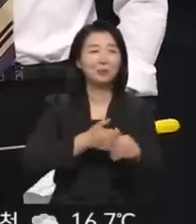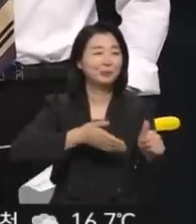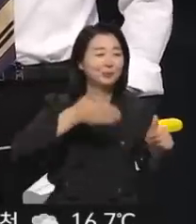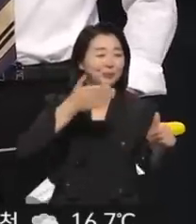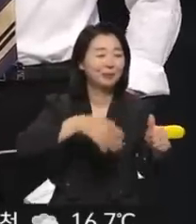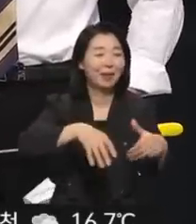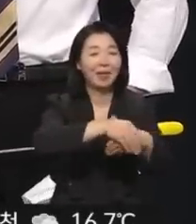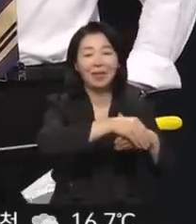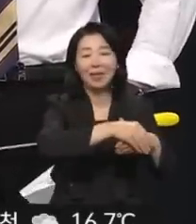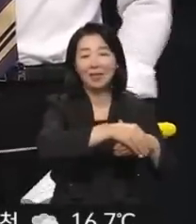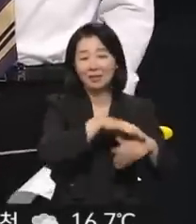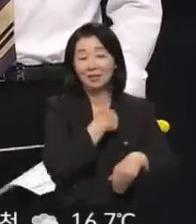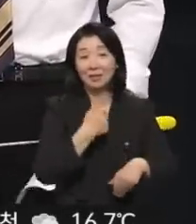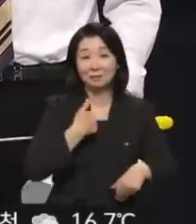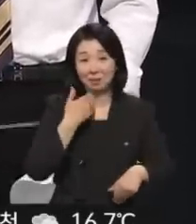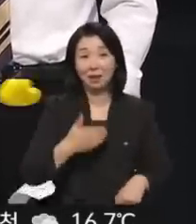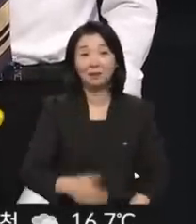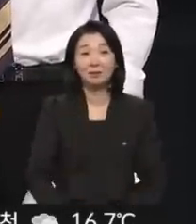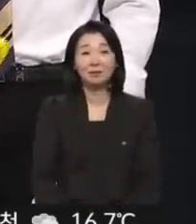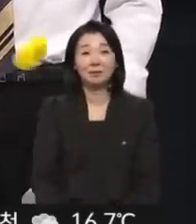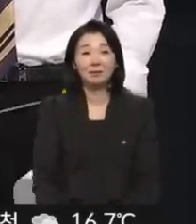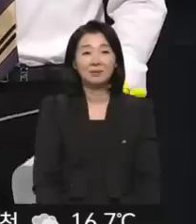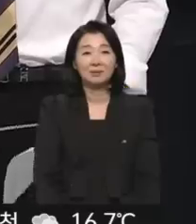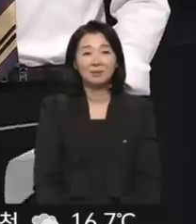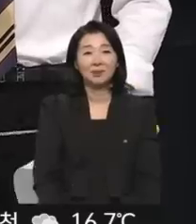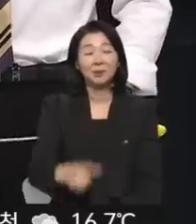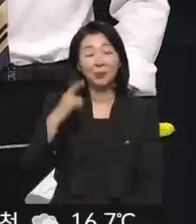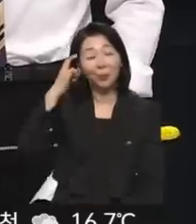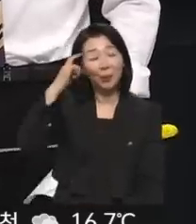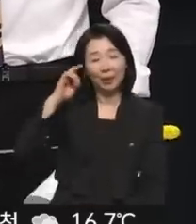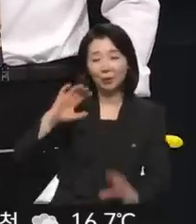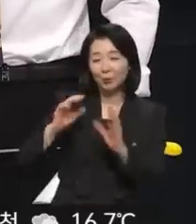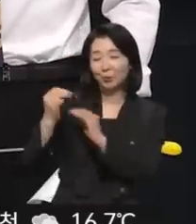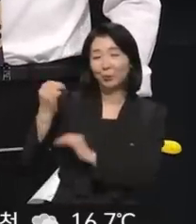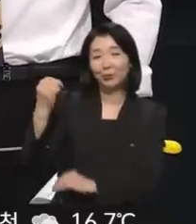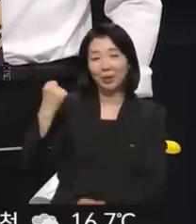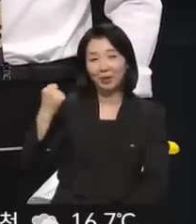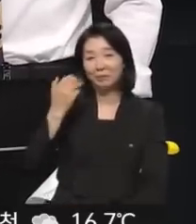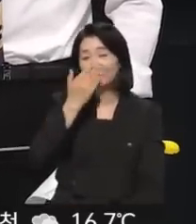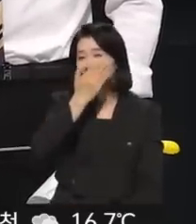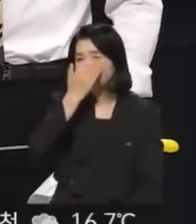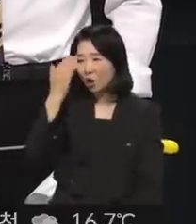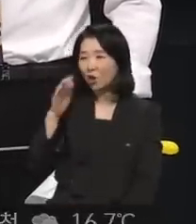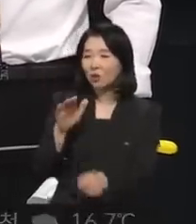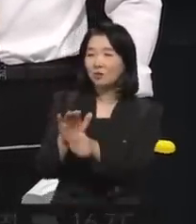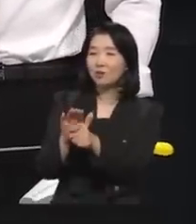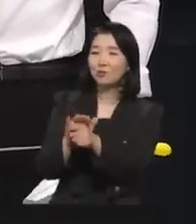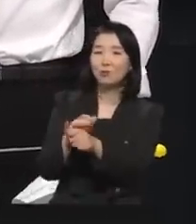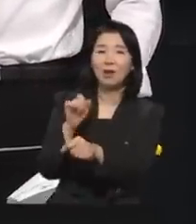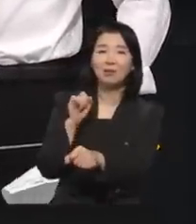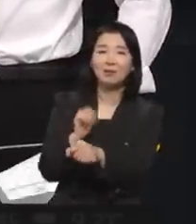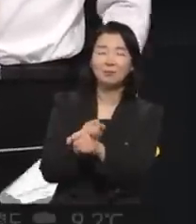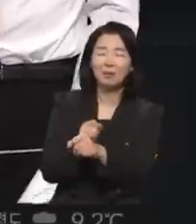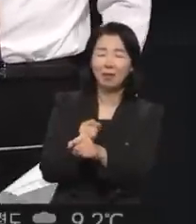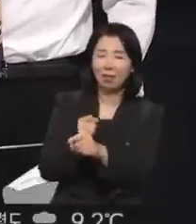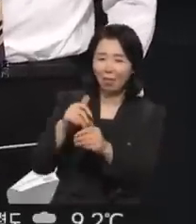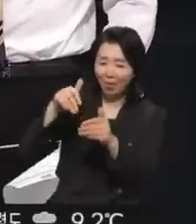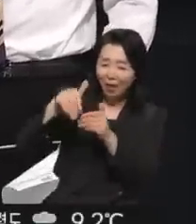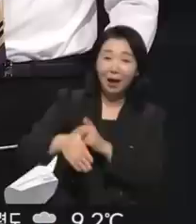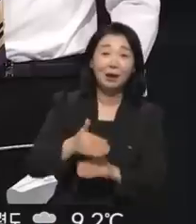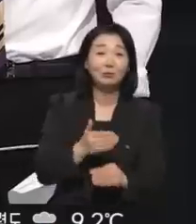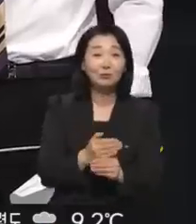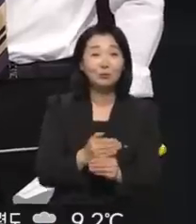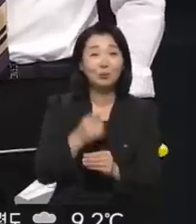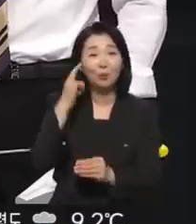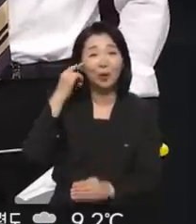것이라는 자신감을 내비쳤는데요. 그도 그럴 것이 국민의힘 청년층 지지율에 이미 빨간불이 들어온 겁니다.